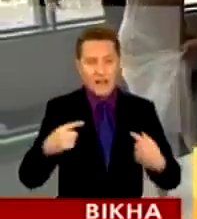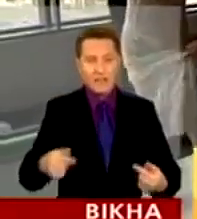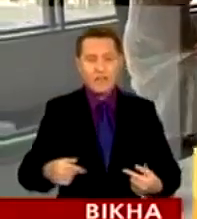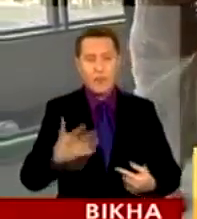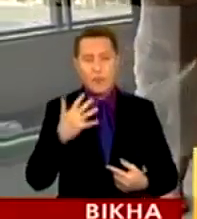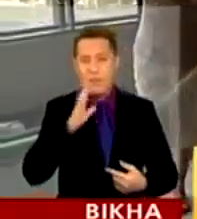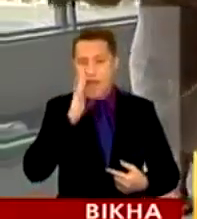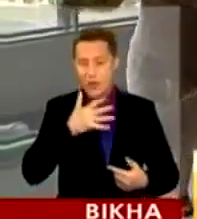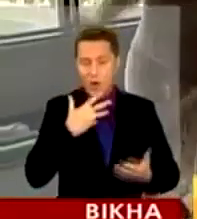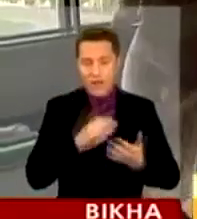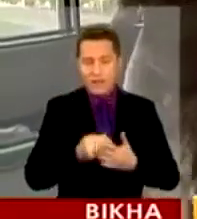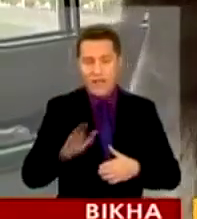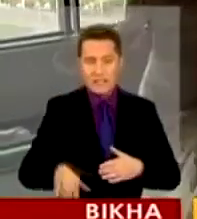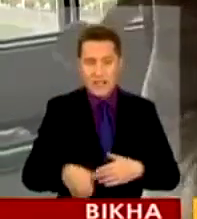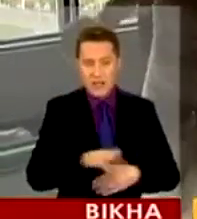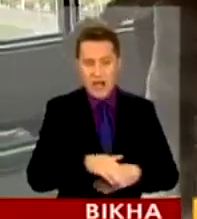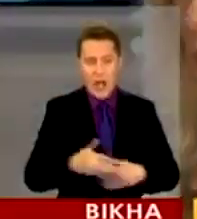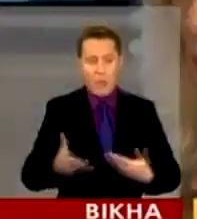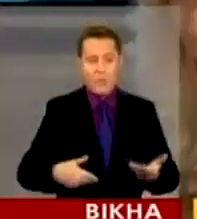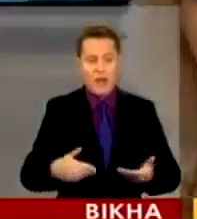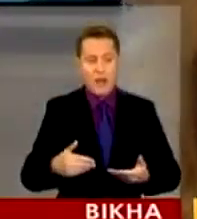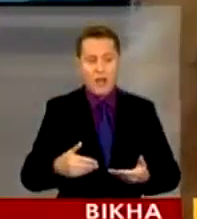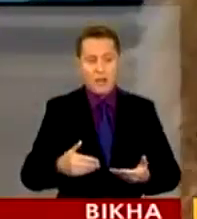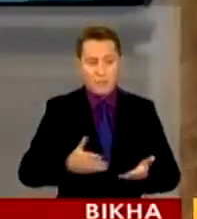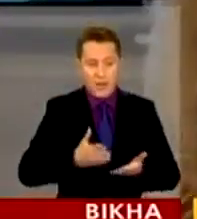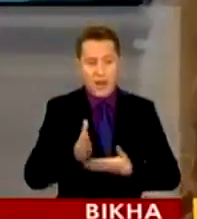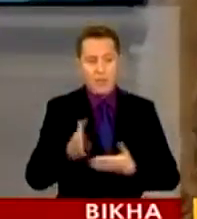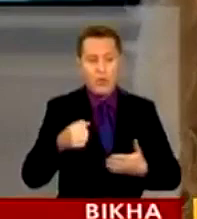на власних ногах прямує до визнання.